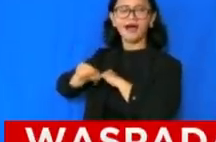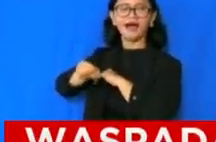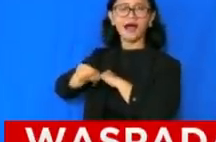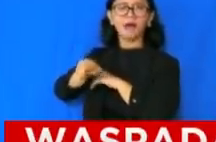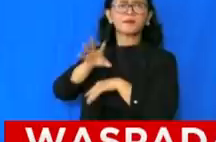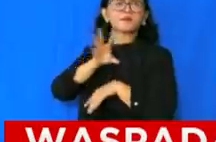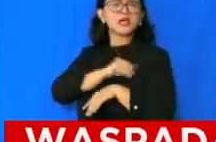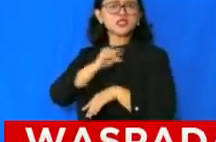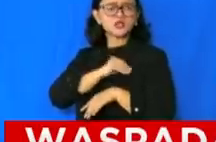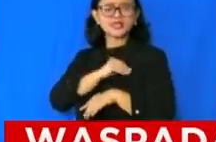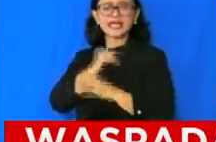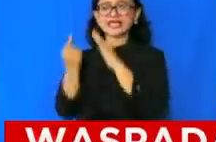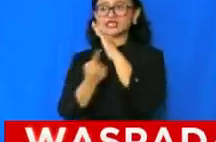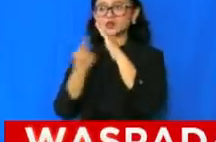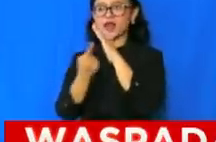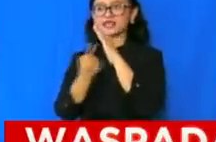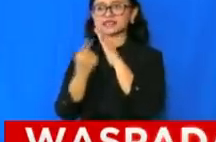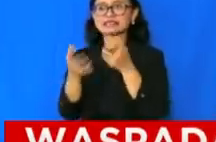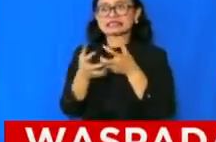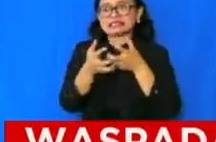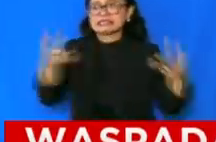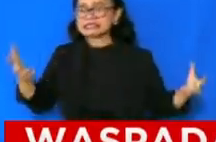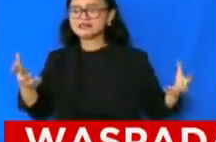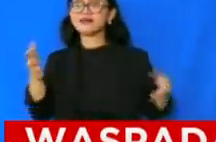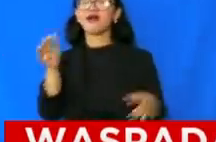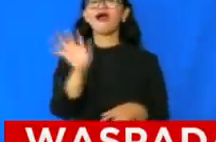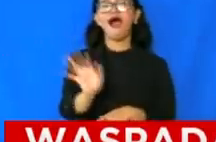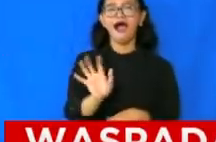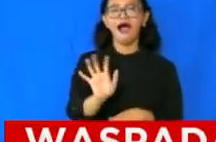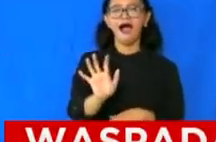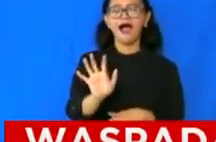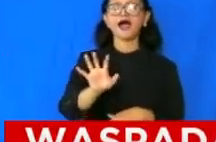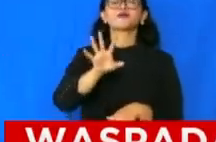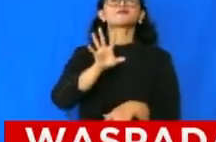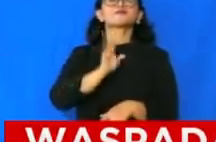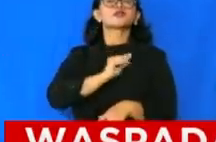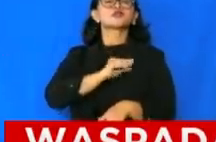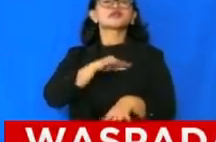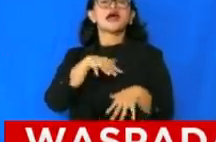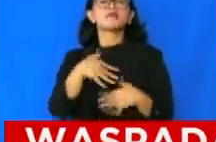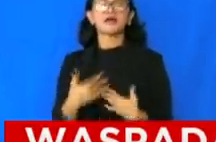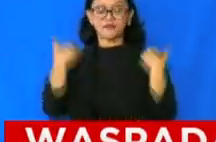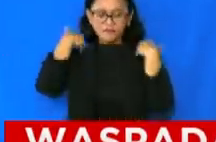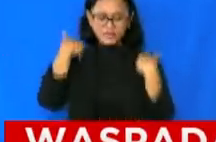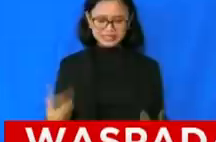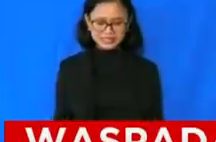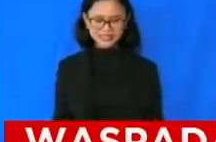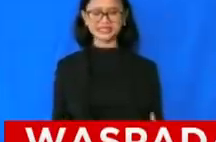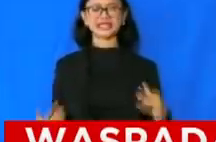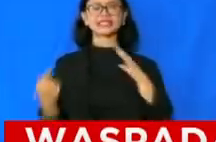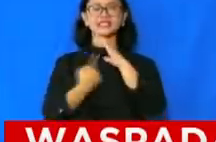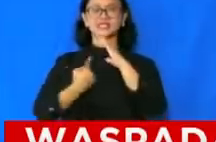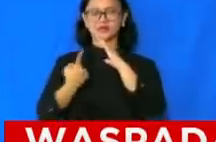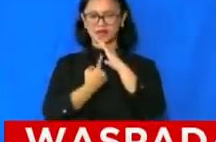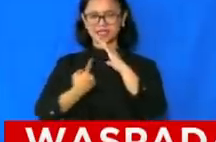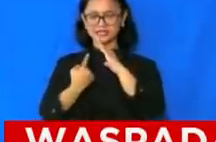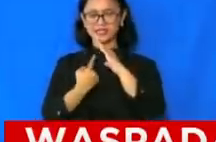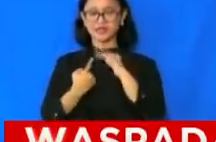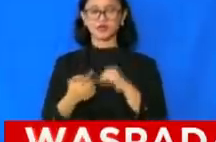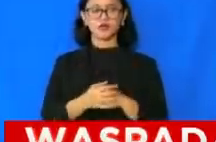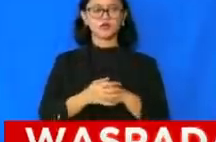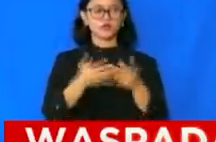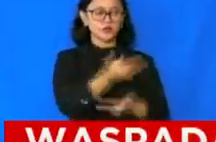mengasingkan diri ini yang beda karena isolasi ini adalah sifatnya isolasi fisik Hai bukan isolasi